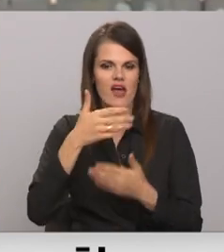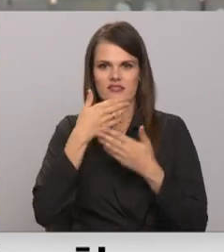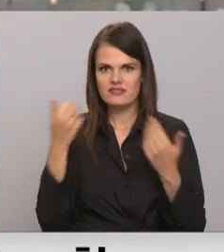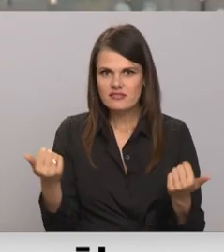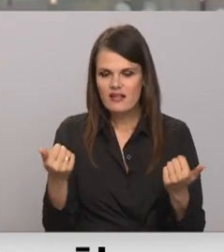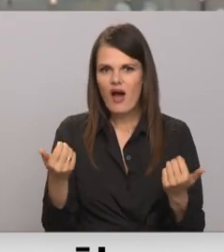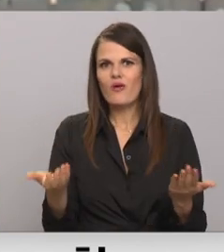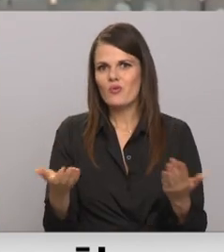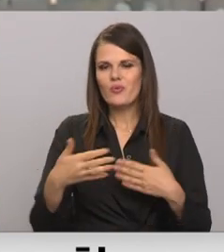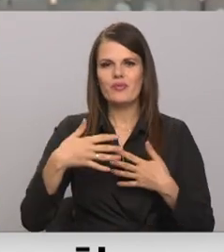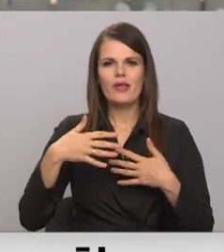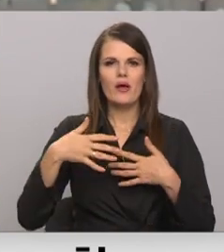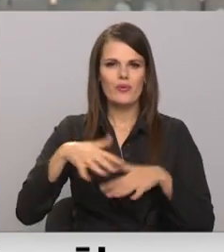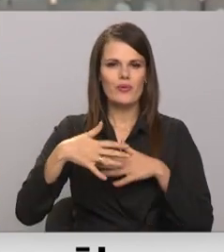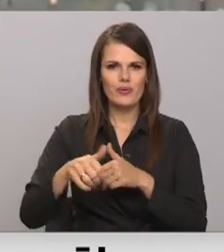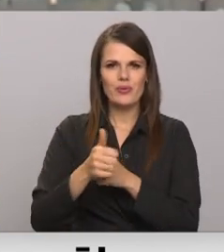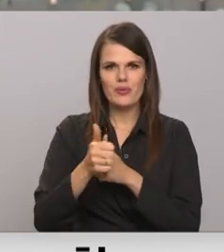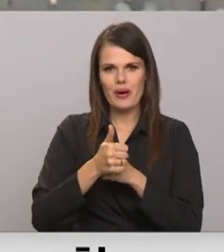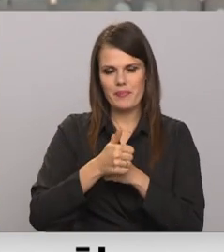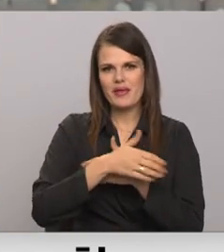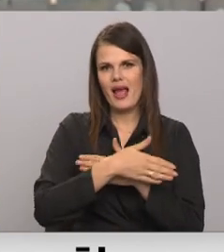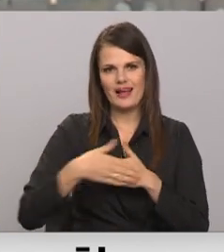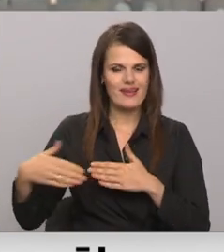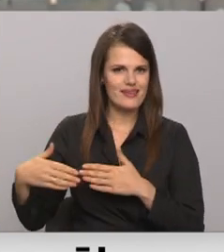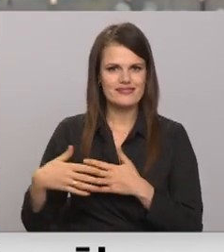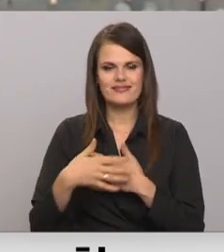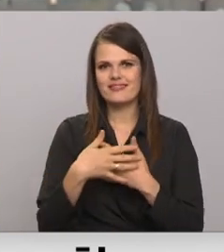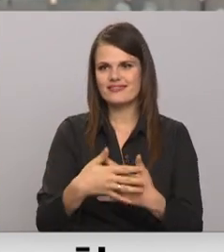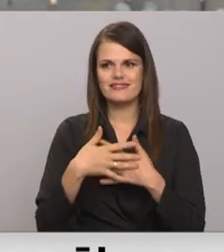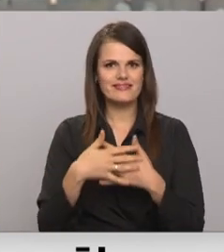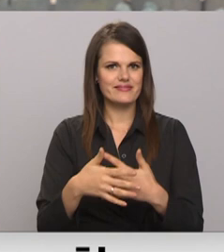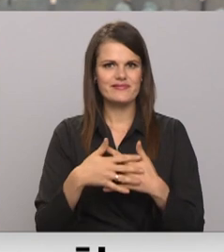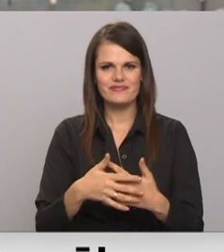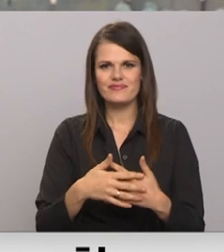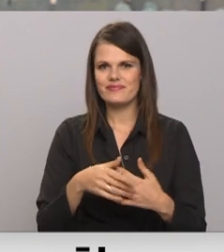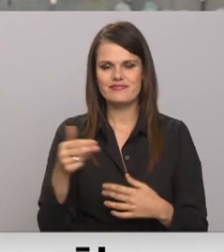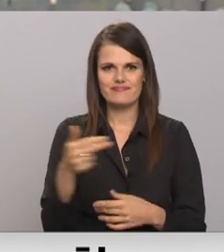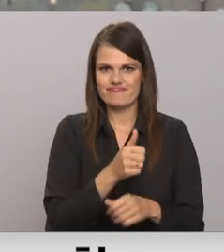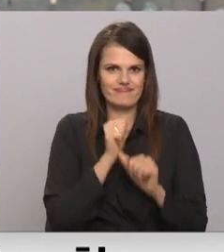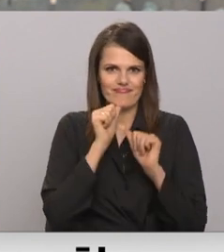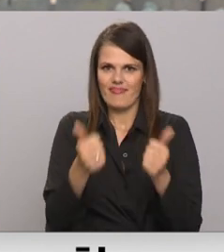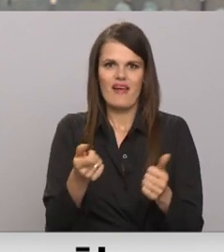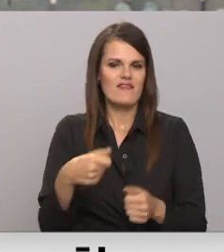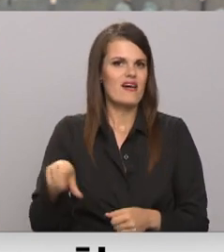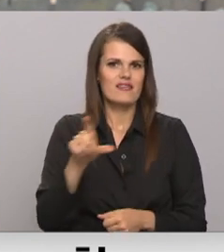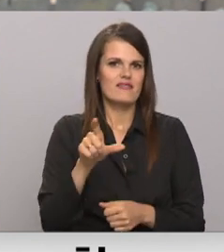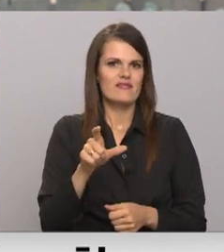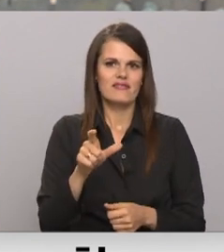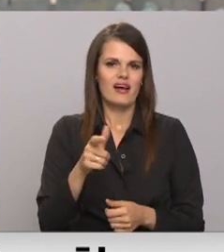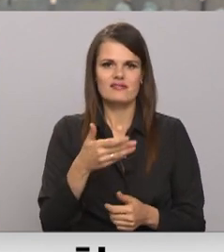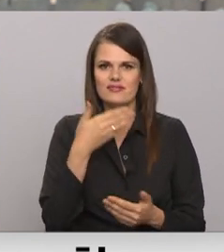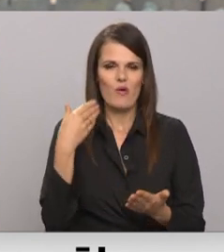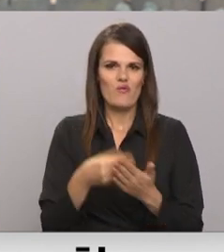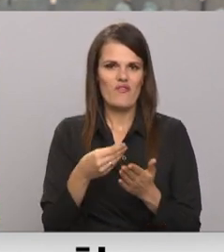Tā kā piekrastē ar stacionāriem zvejsrīkiem, uz reņģi, tas tur nav vērts